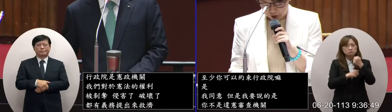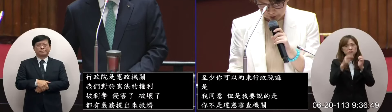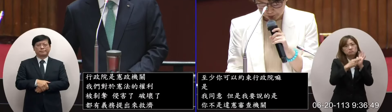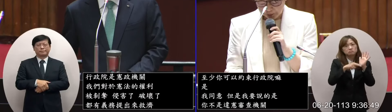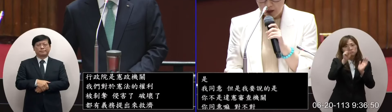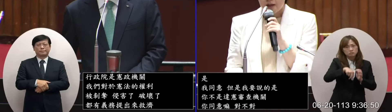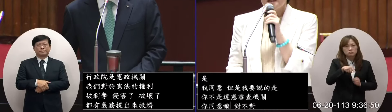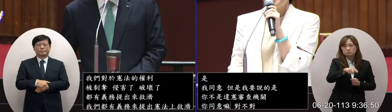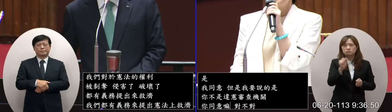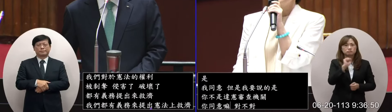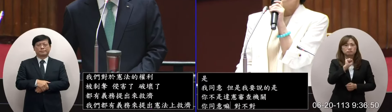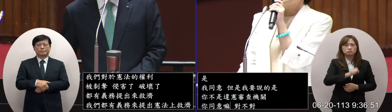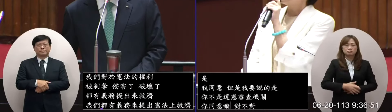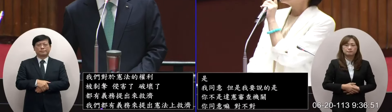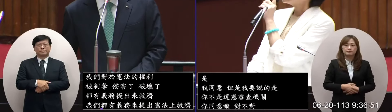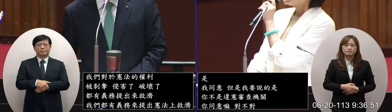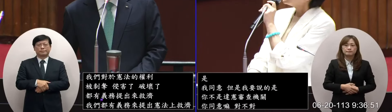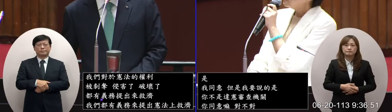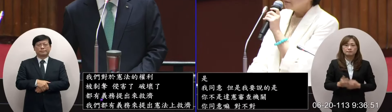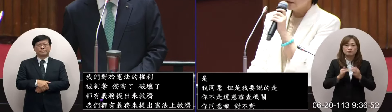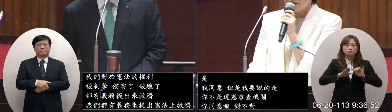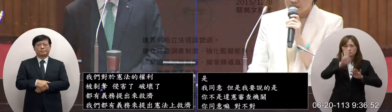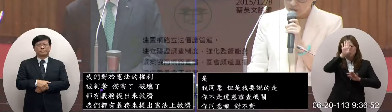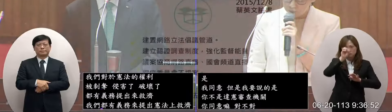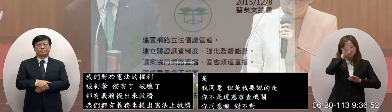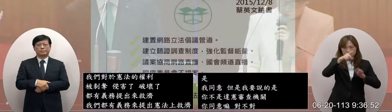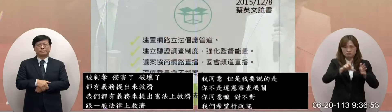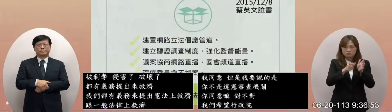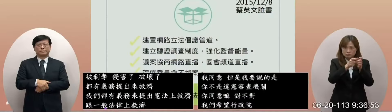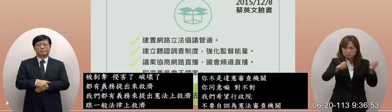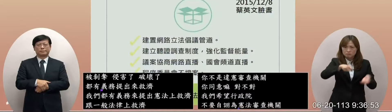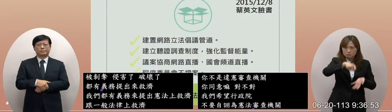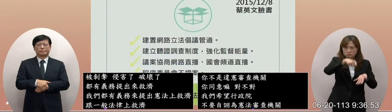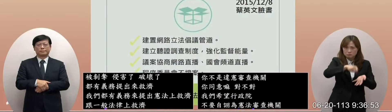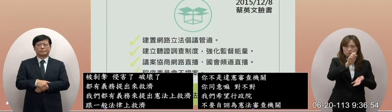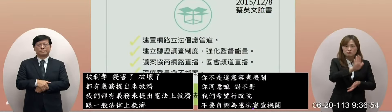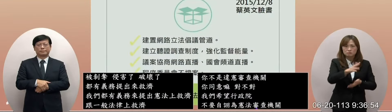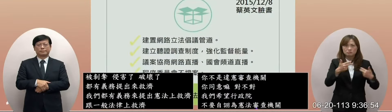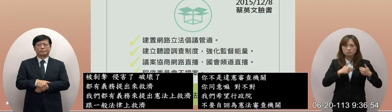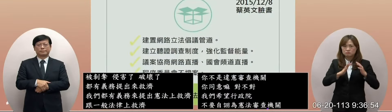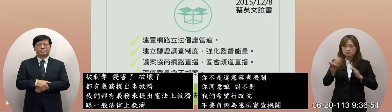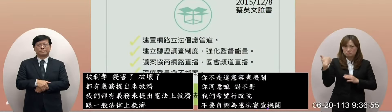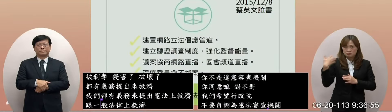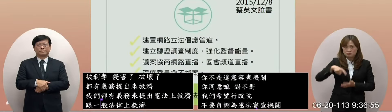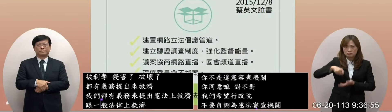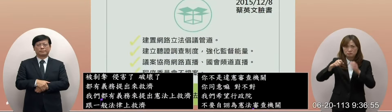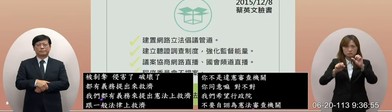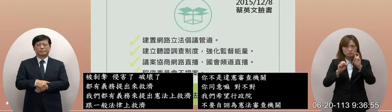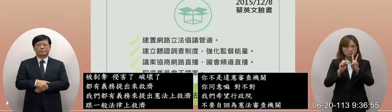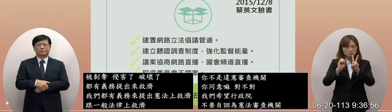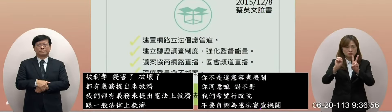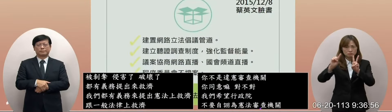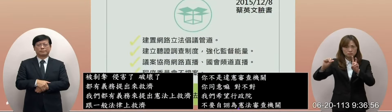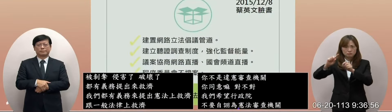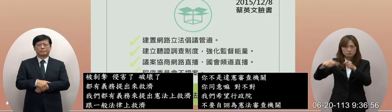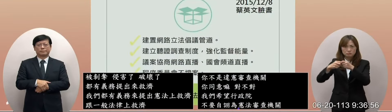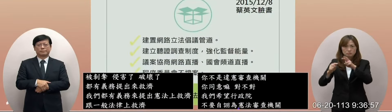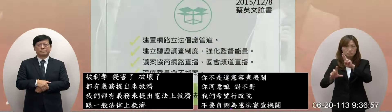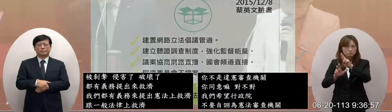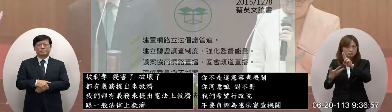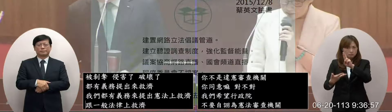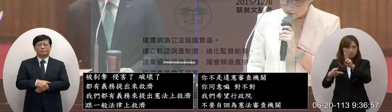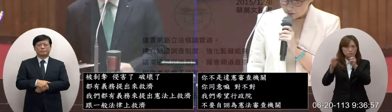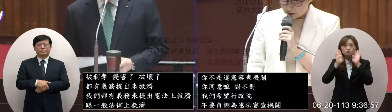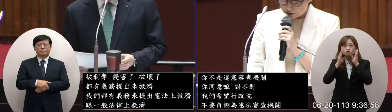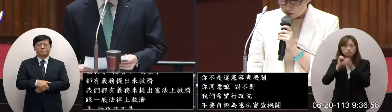我想问说，这是民进党长期的主张，这是蔡英文总统在2015年12月8号的脸书，落